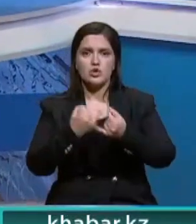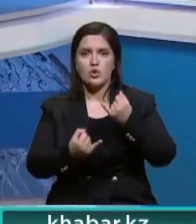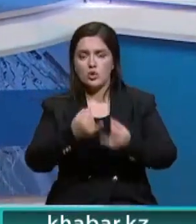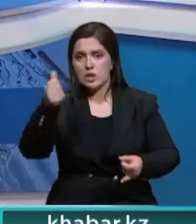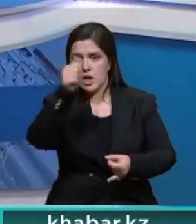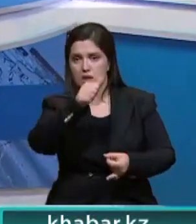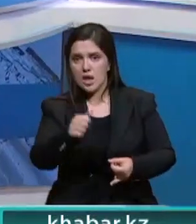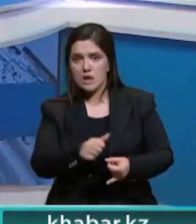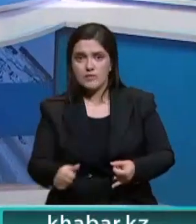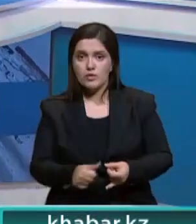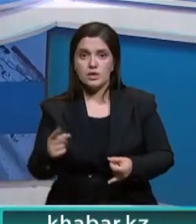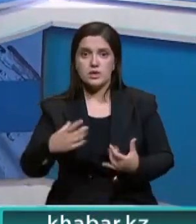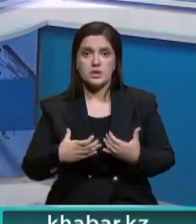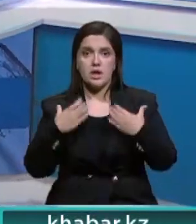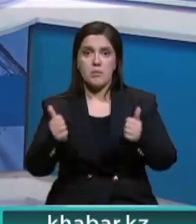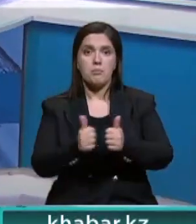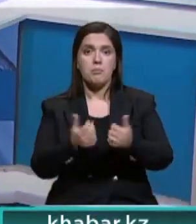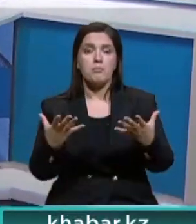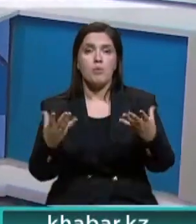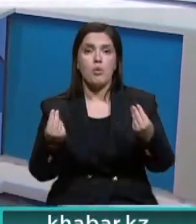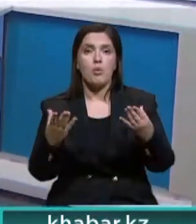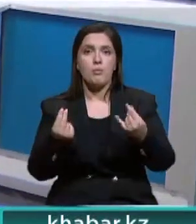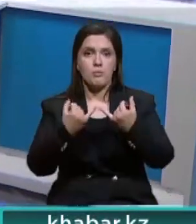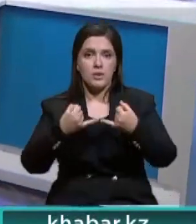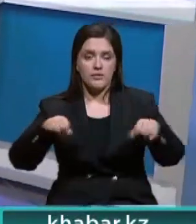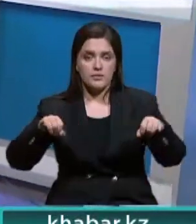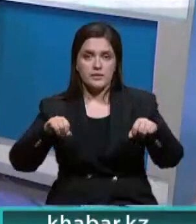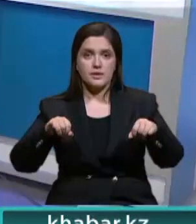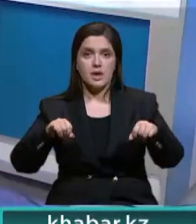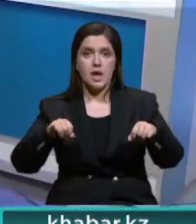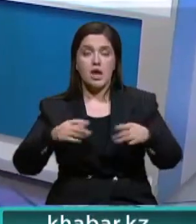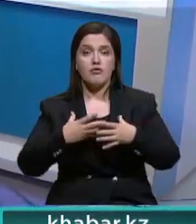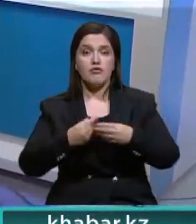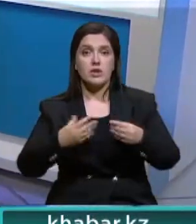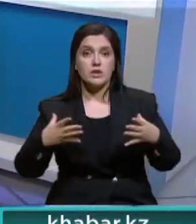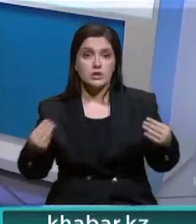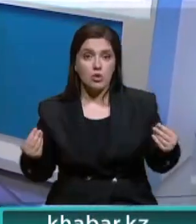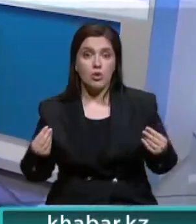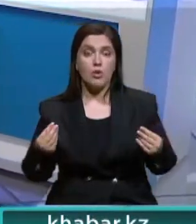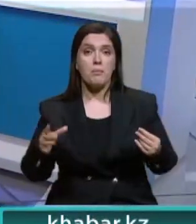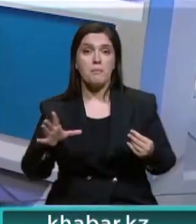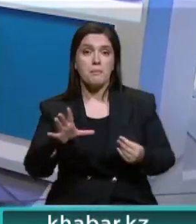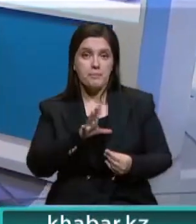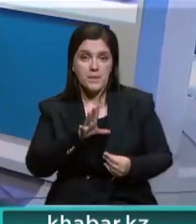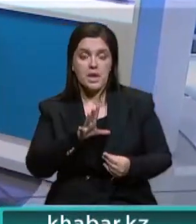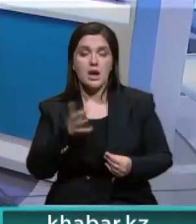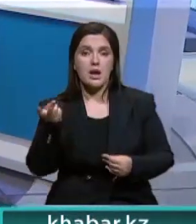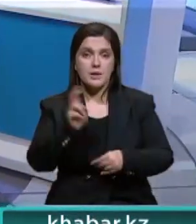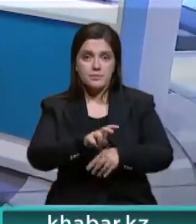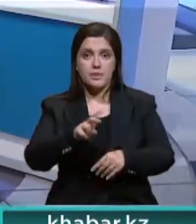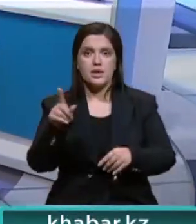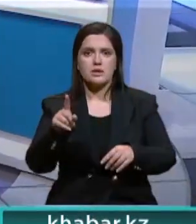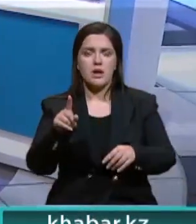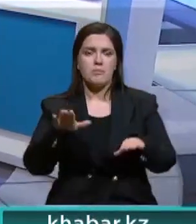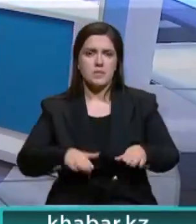желтые разводы, а еще им страшно жить по соседству с мокрыми проводками. Весной наши коллеги уже были в этом доме, и местные власти